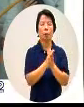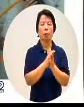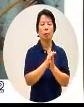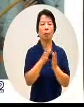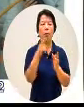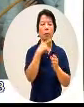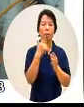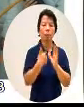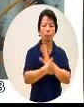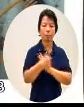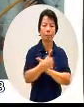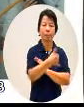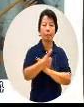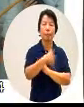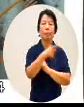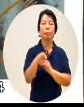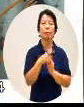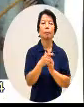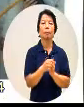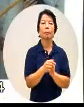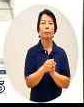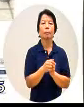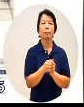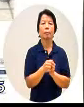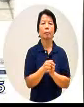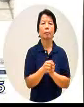的演員下一頁